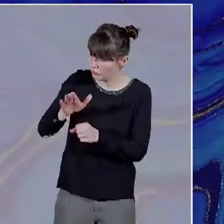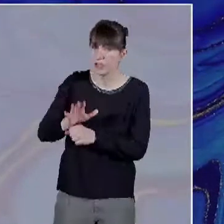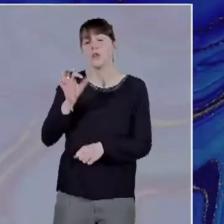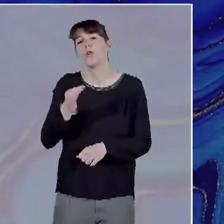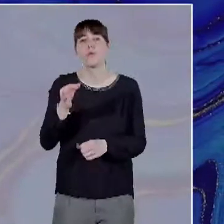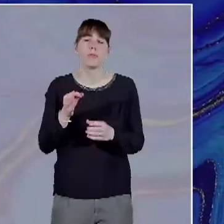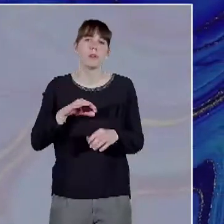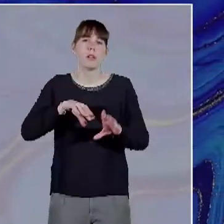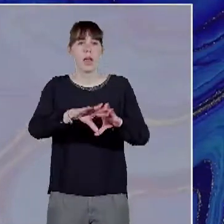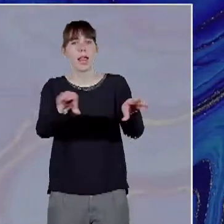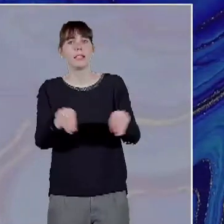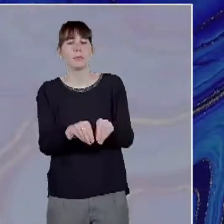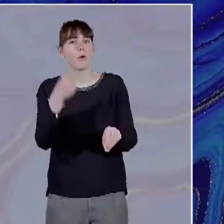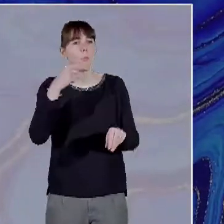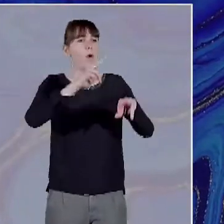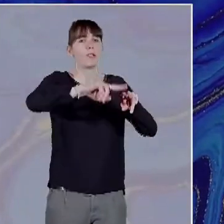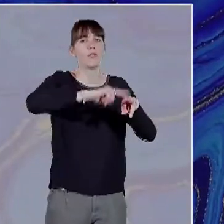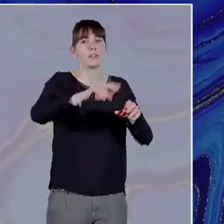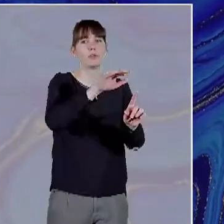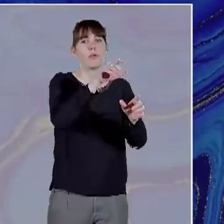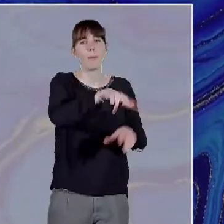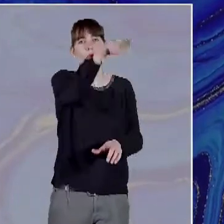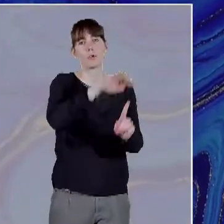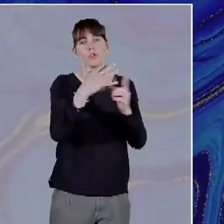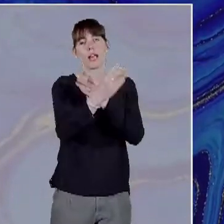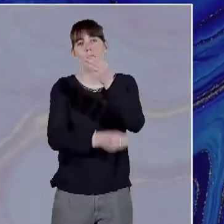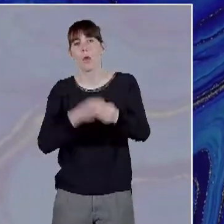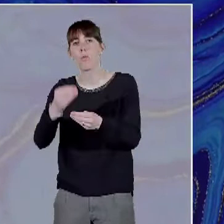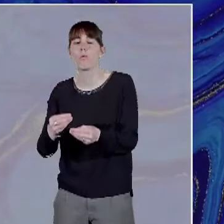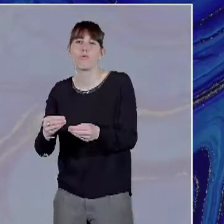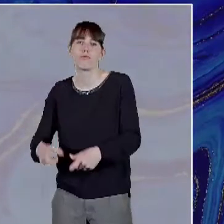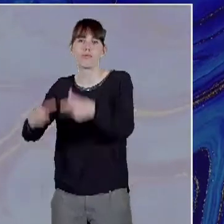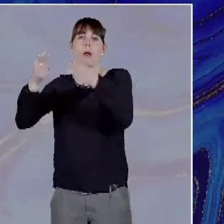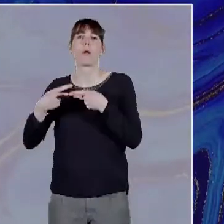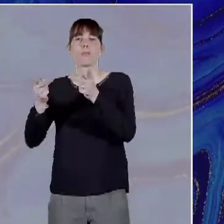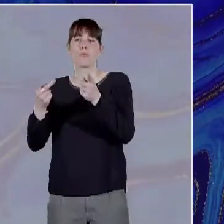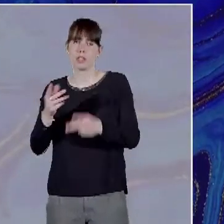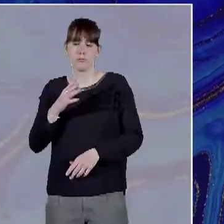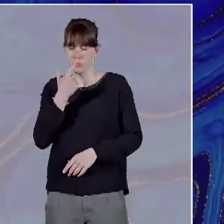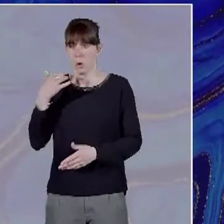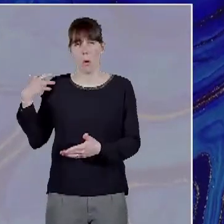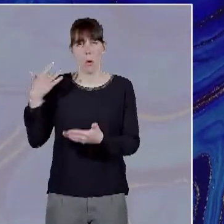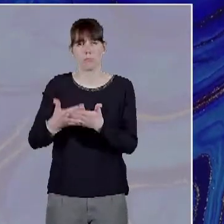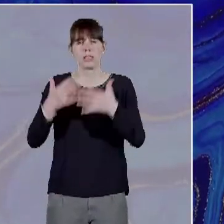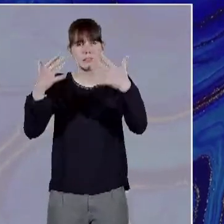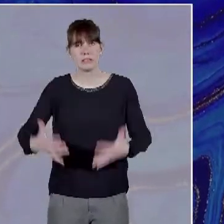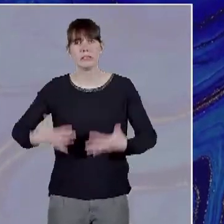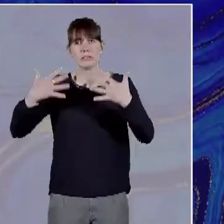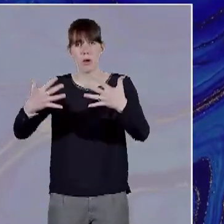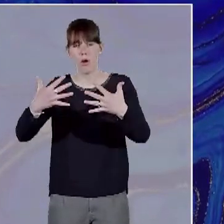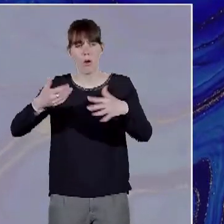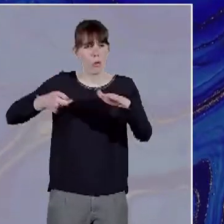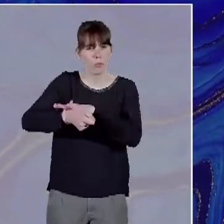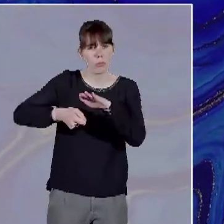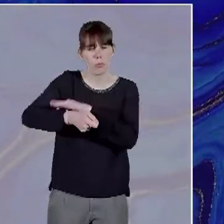la rénovation des logements sociaux que des bâtiments publics, on a vraiment tout ce qu'il faut. On a fait depuis 10 ans au moins que la ville de Paris est engagée dans la